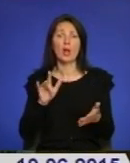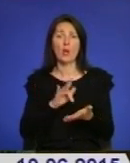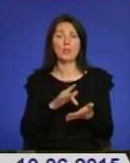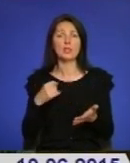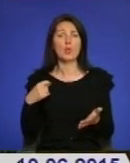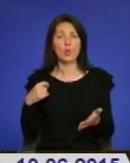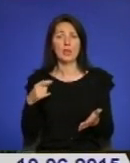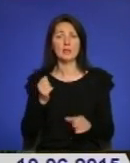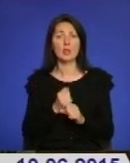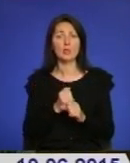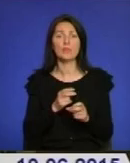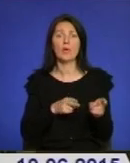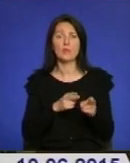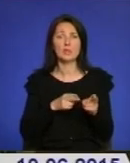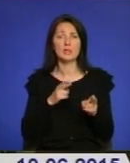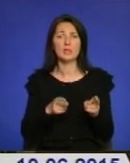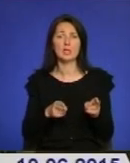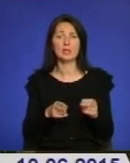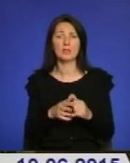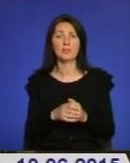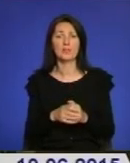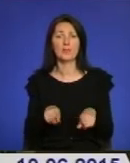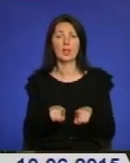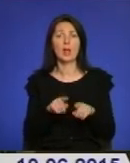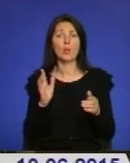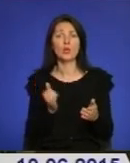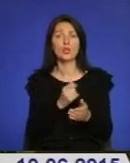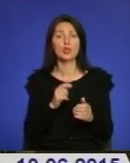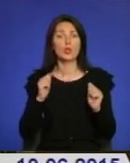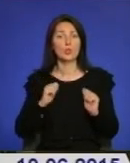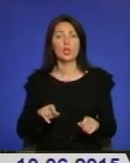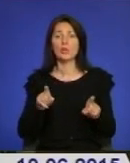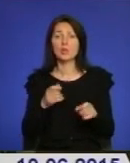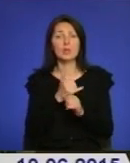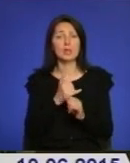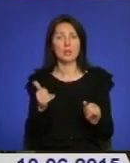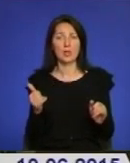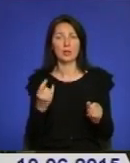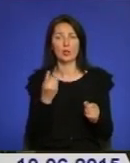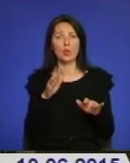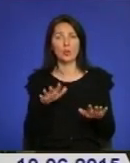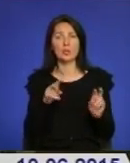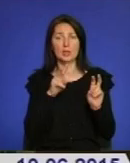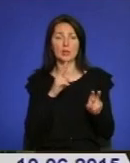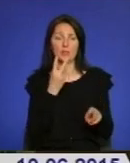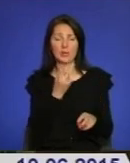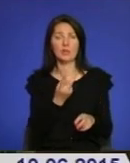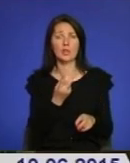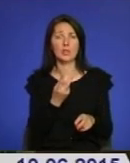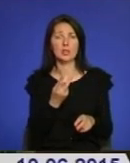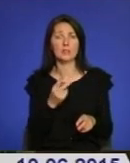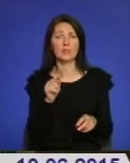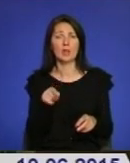Невдовзі вирушить туди знову. У 2014 році, коли почались трагічні події на Сході, я на той момент